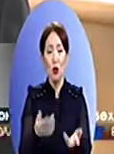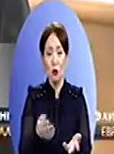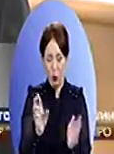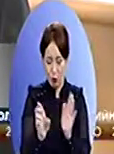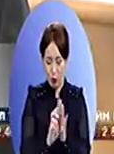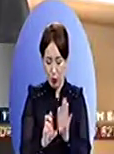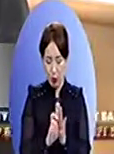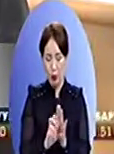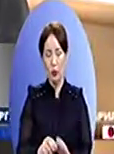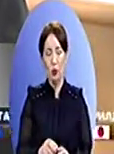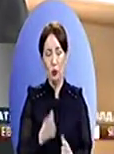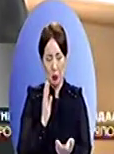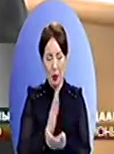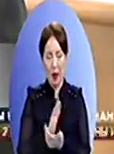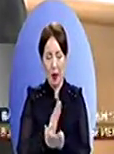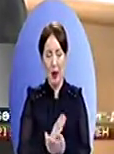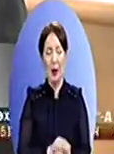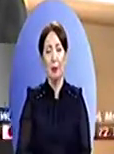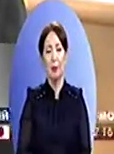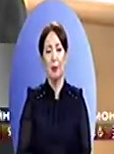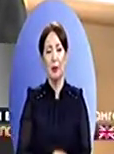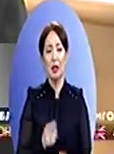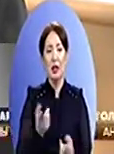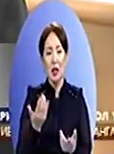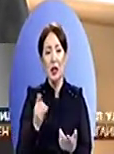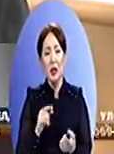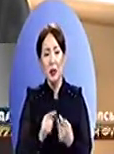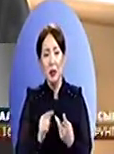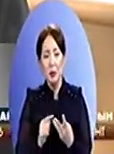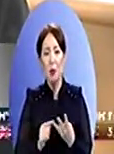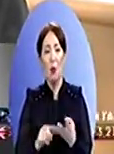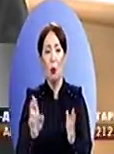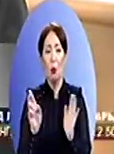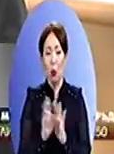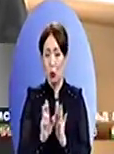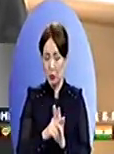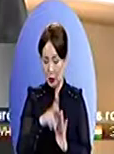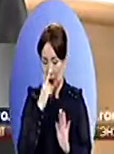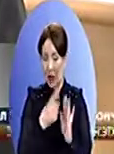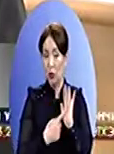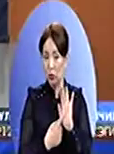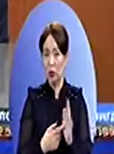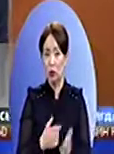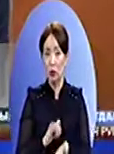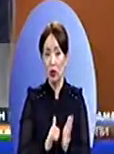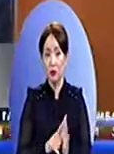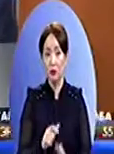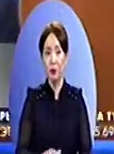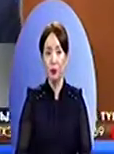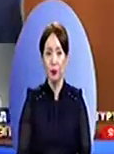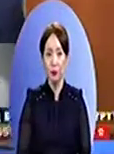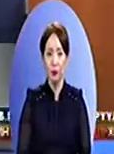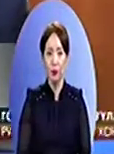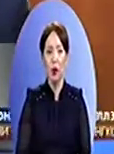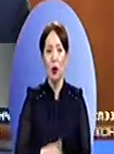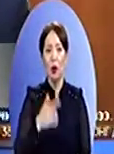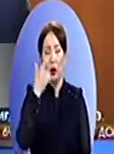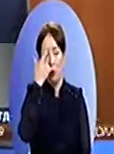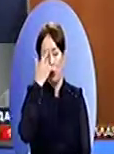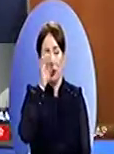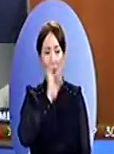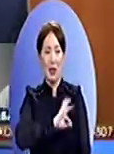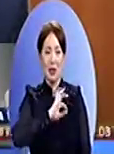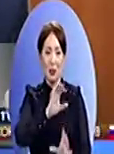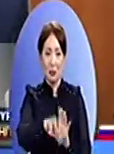одоо байна. Одоо ингэж болох юм байна гэдгийг ер нь бол харуулж байна гэж харж байна. Монголын ашигт малтмал